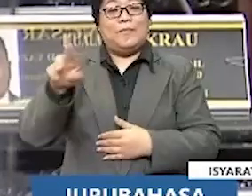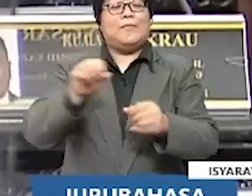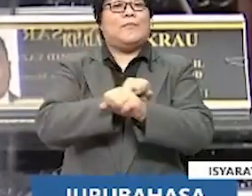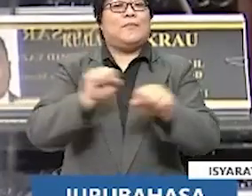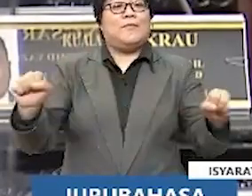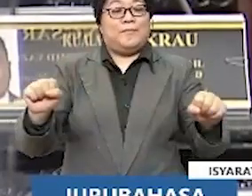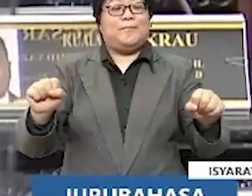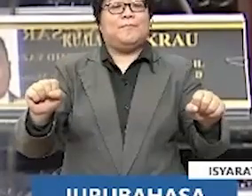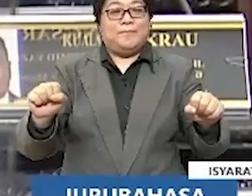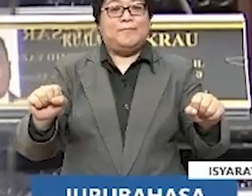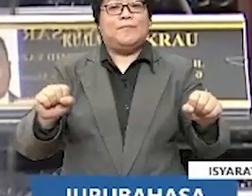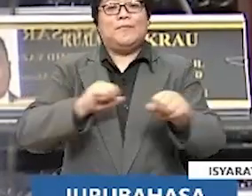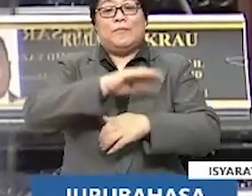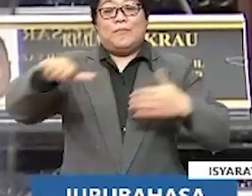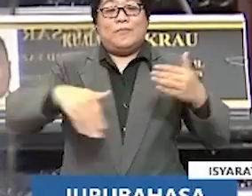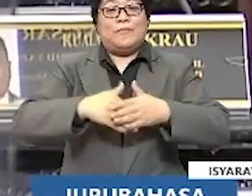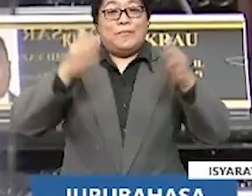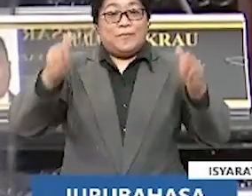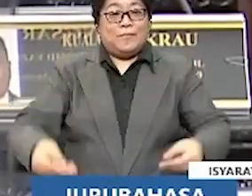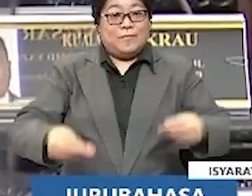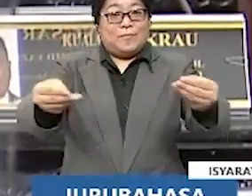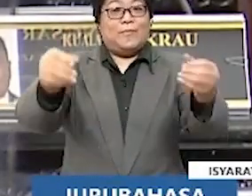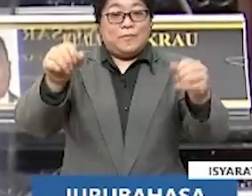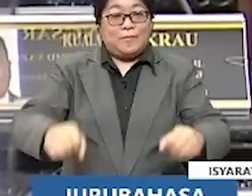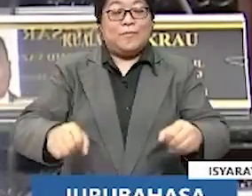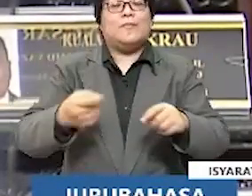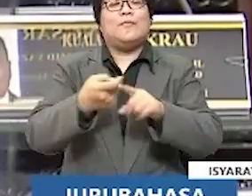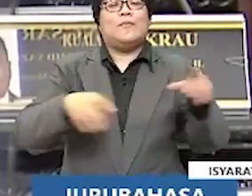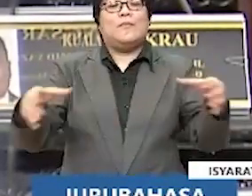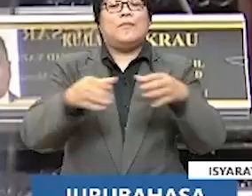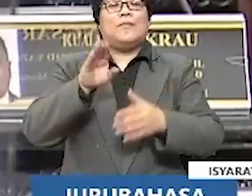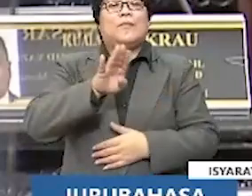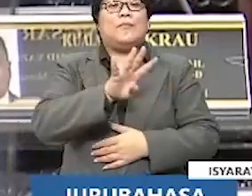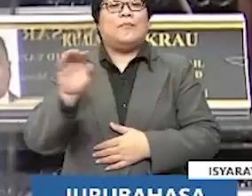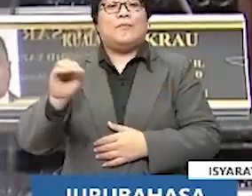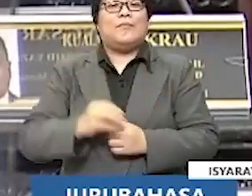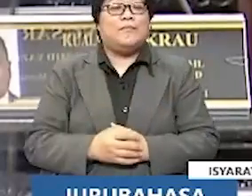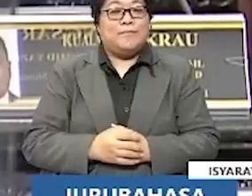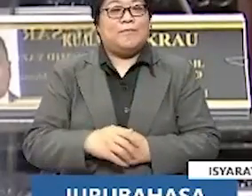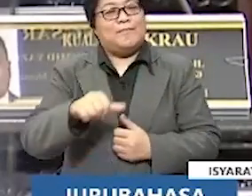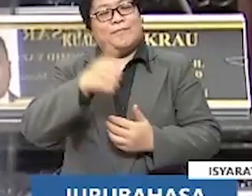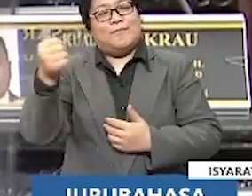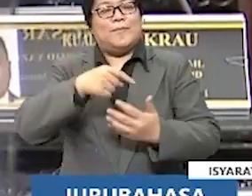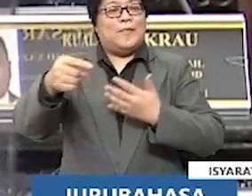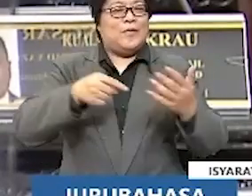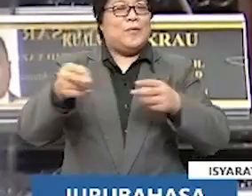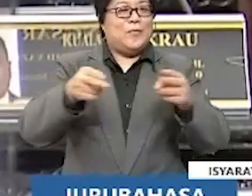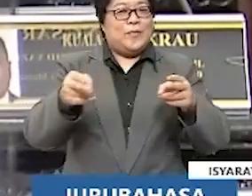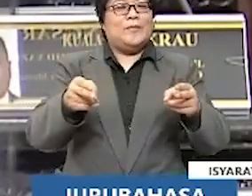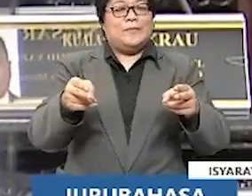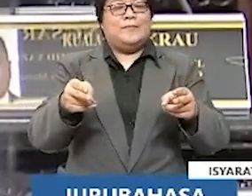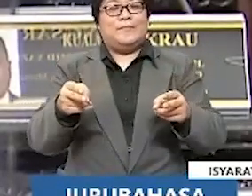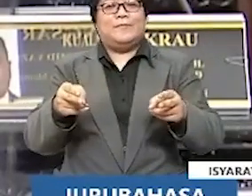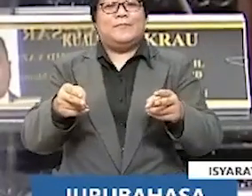untuk dinikmati oleh seluruh penduduk yang terdiri daripada golongan B40. Antara usul lain, Yang